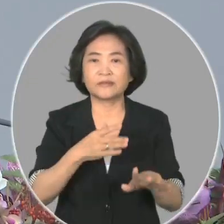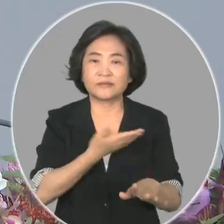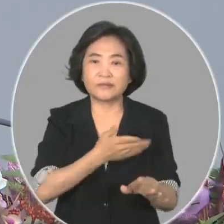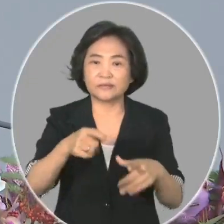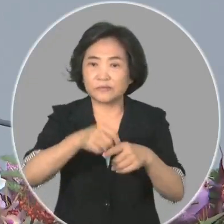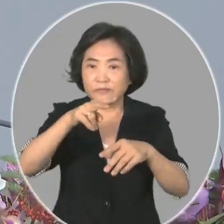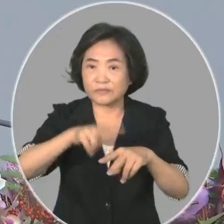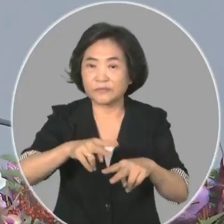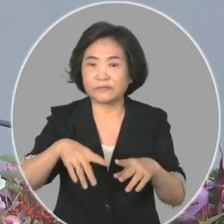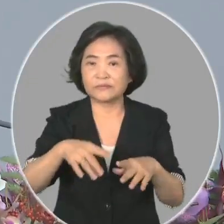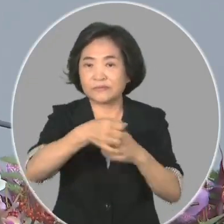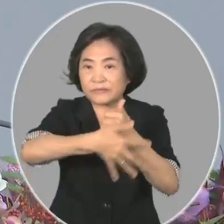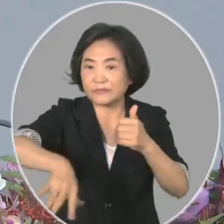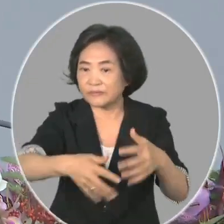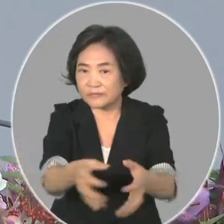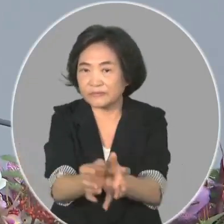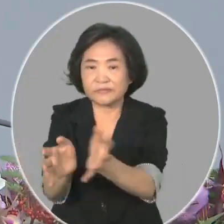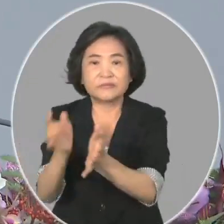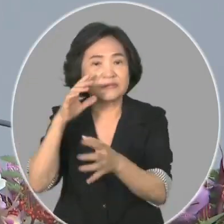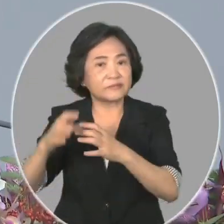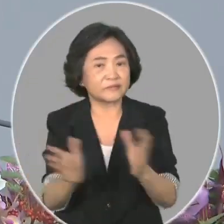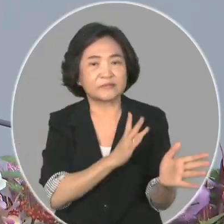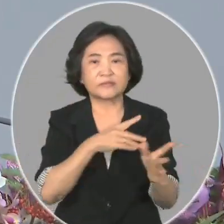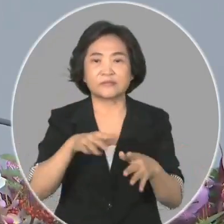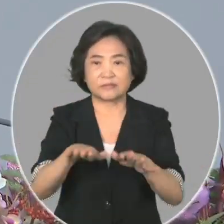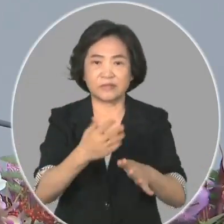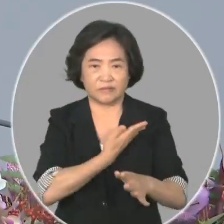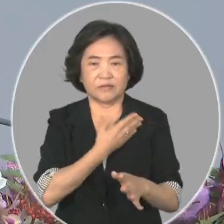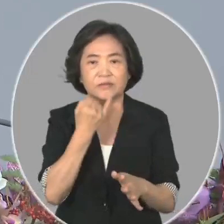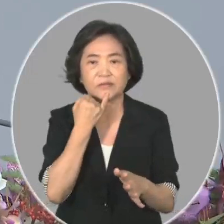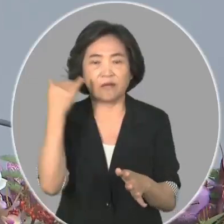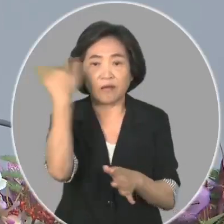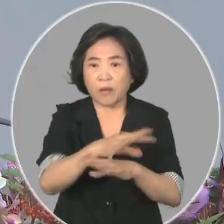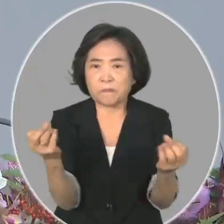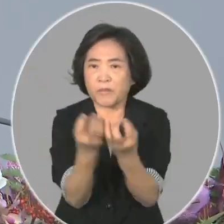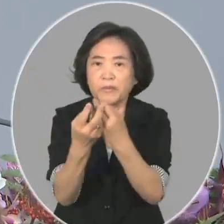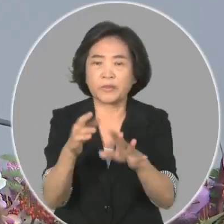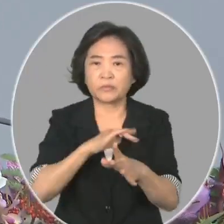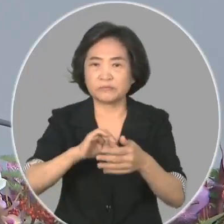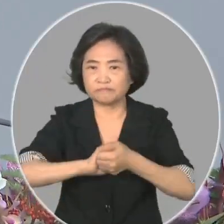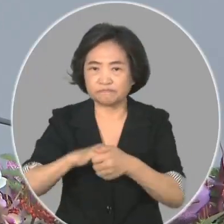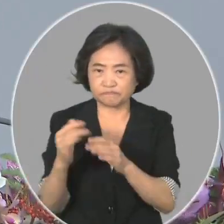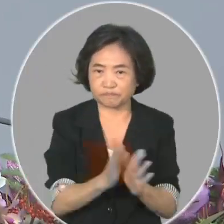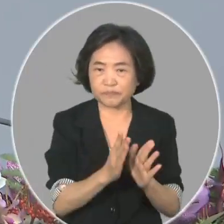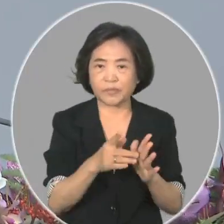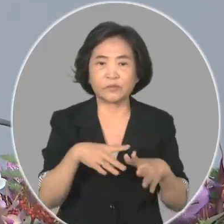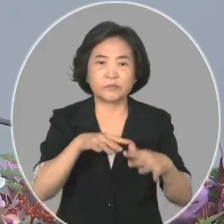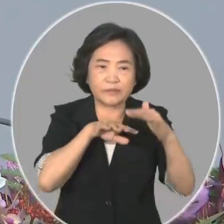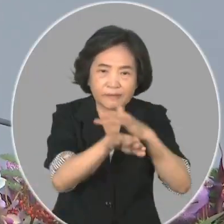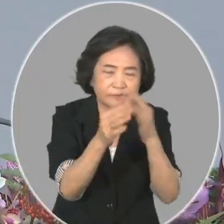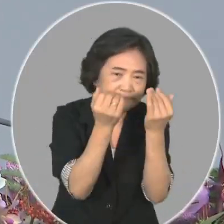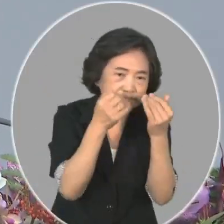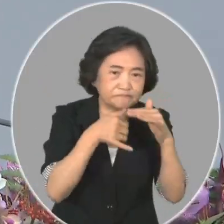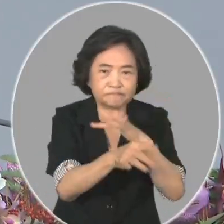施的抗灾强度。为了因应突如其来的灾害，我们盘整避难收容的安置